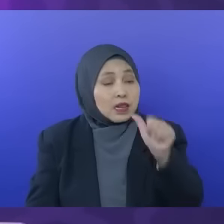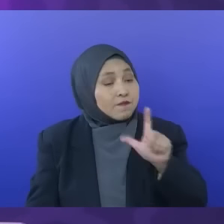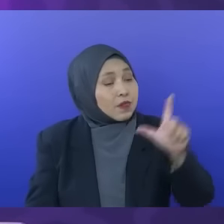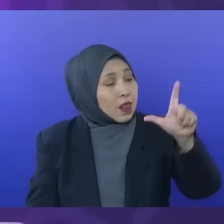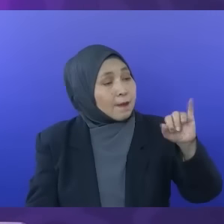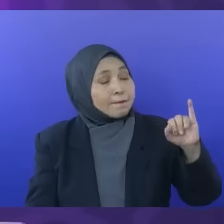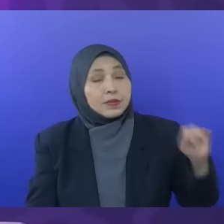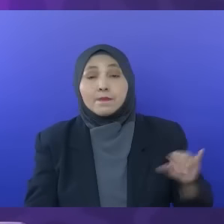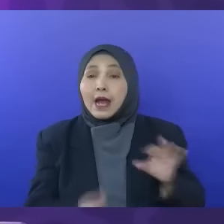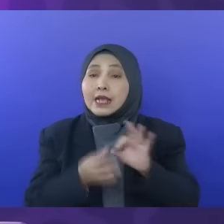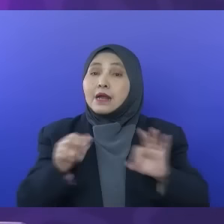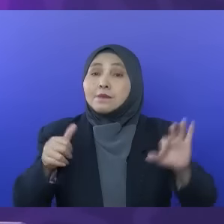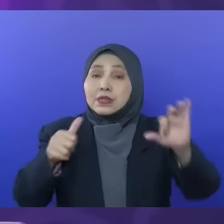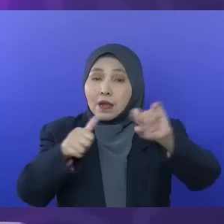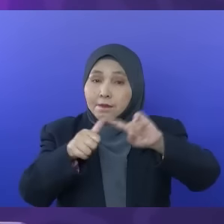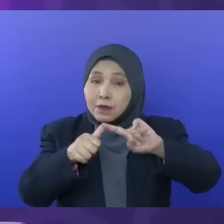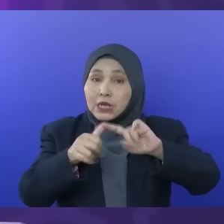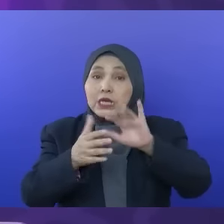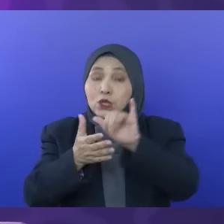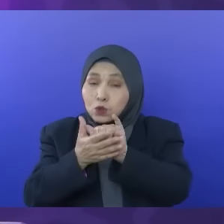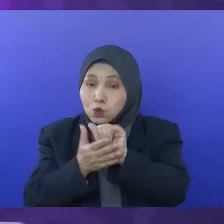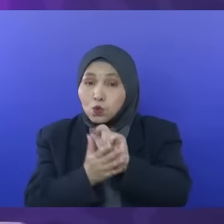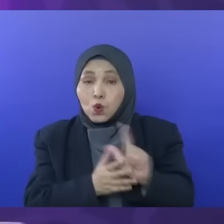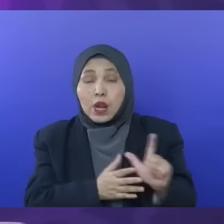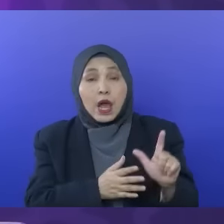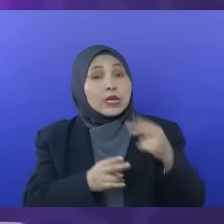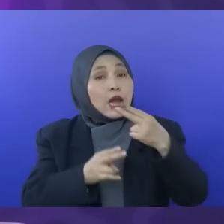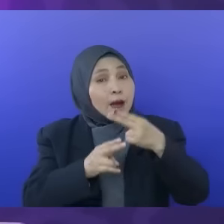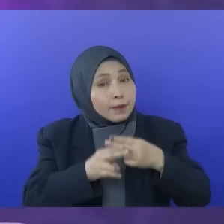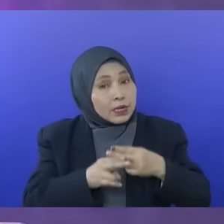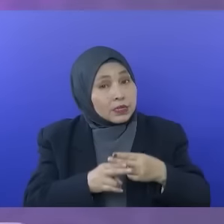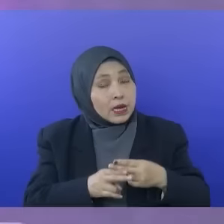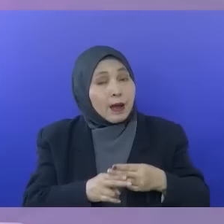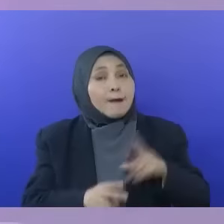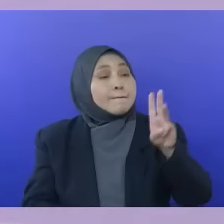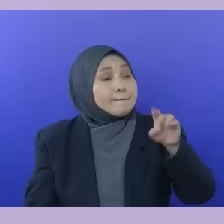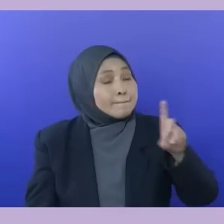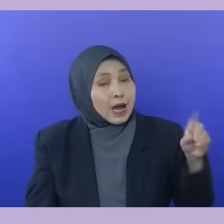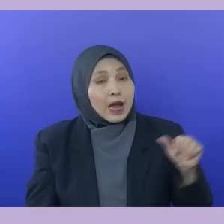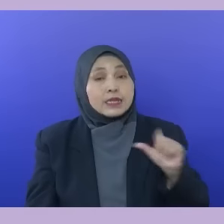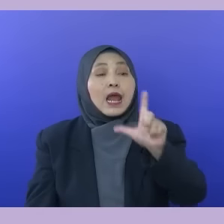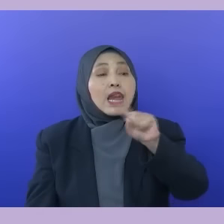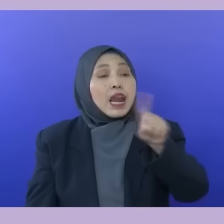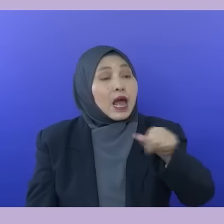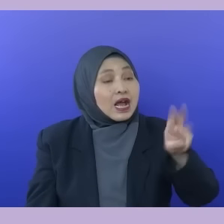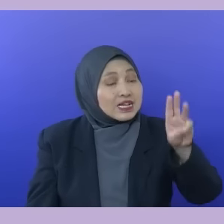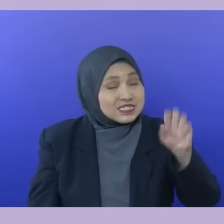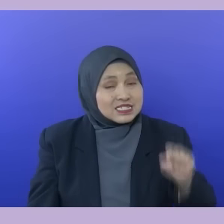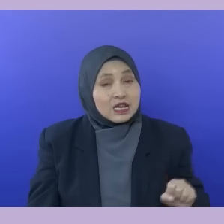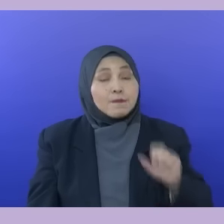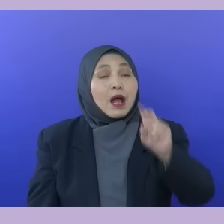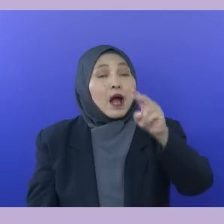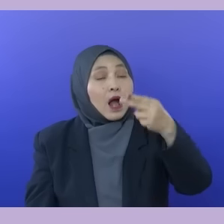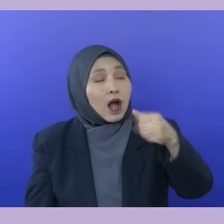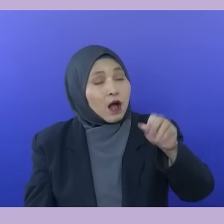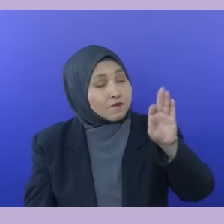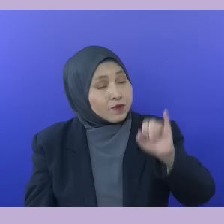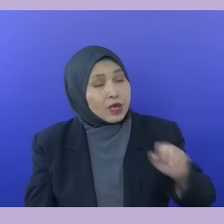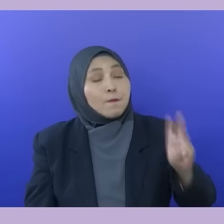ayat pertama yaitulah nama dia mad lazim Harfi